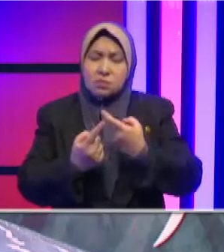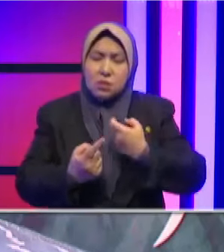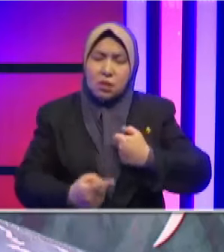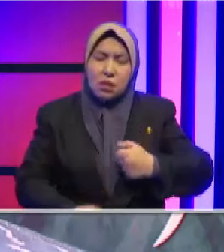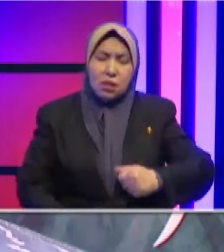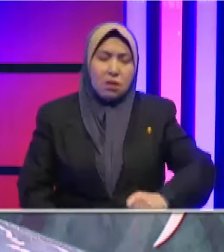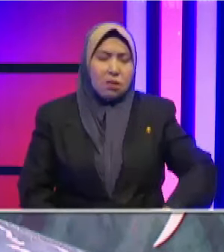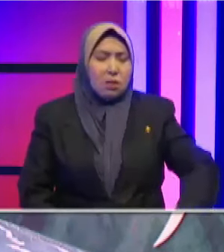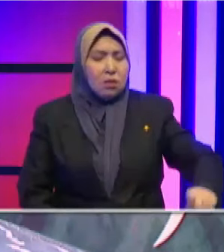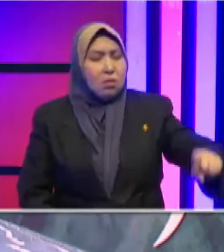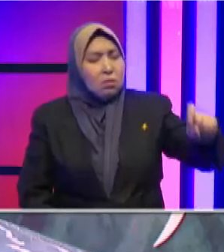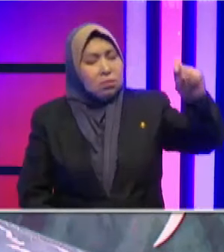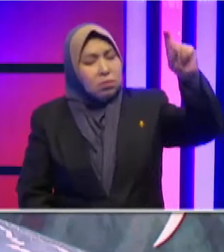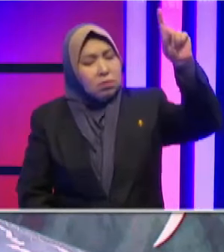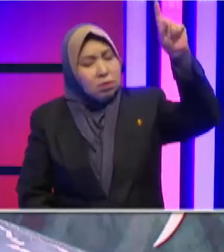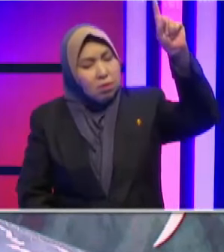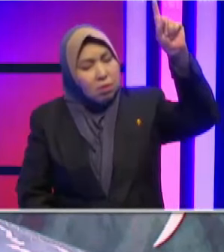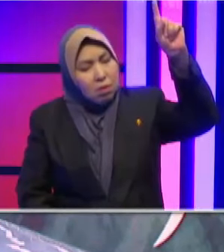Oiya